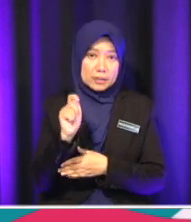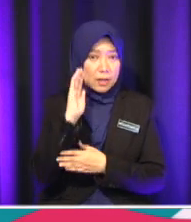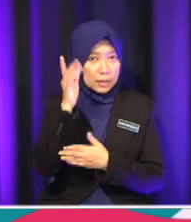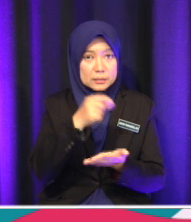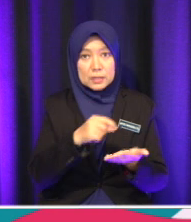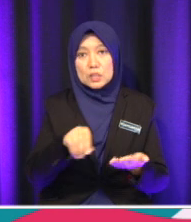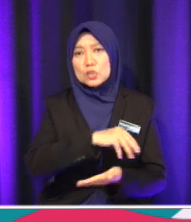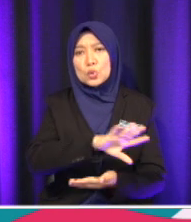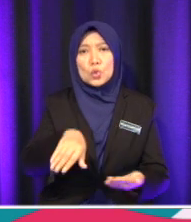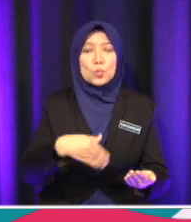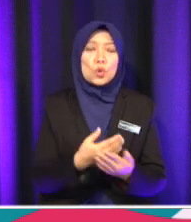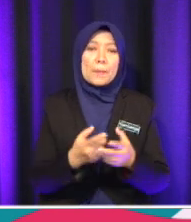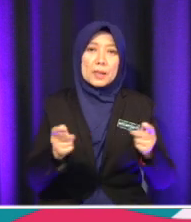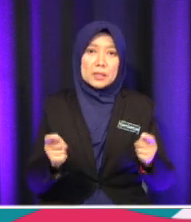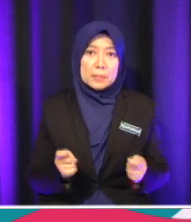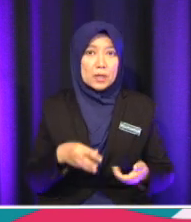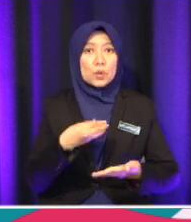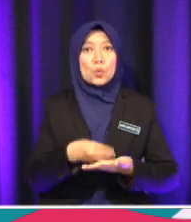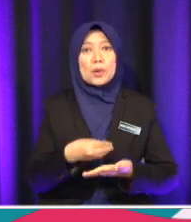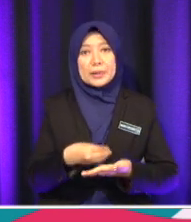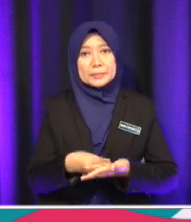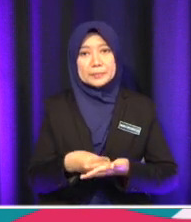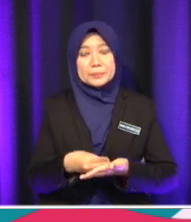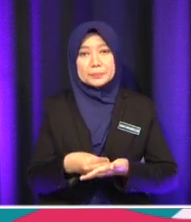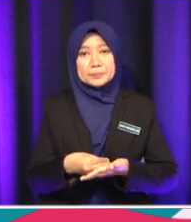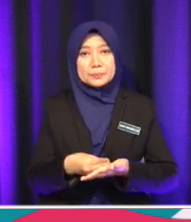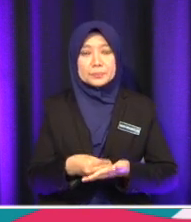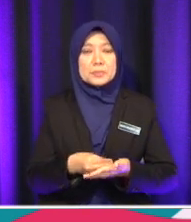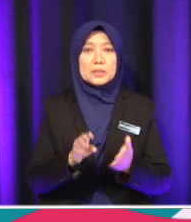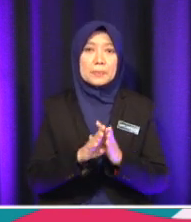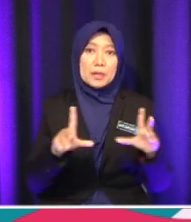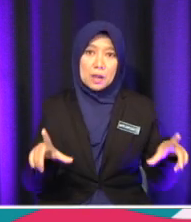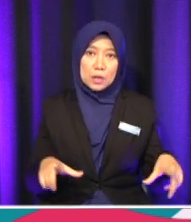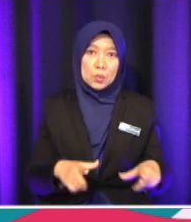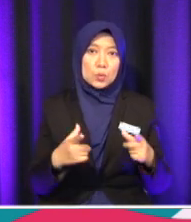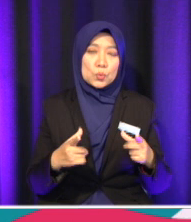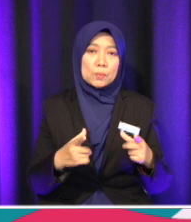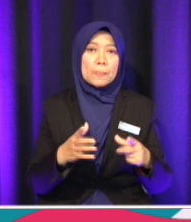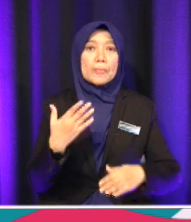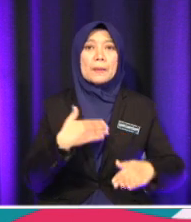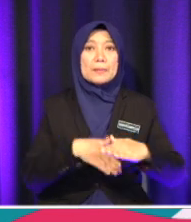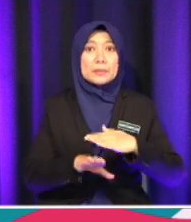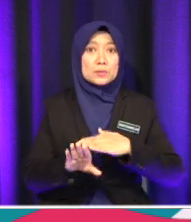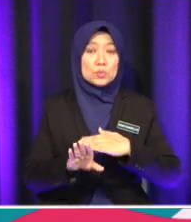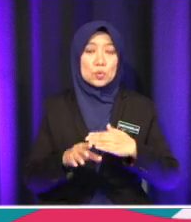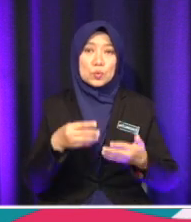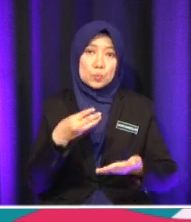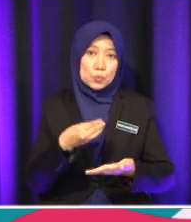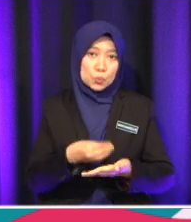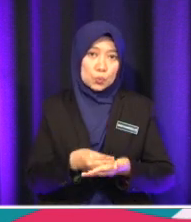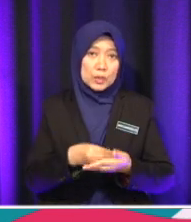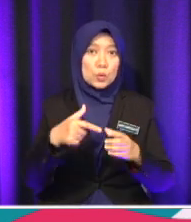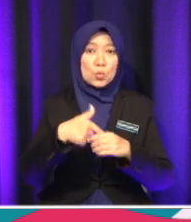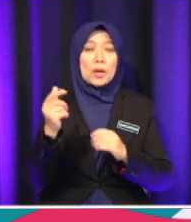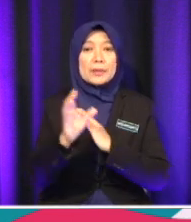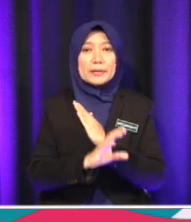semua penerimaan keuangan maksudnya apabila berlaku pengaliran masuk mata uang asing ke dalam negara kita akan